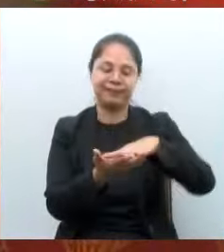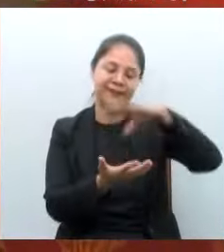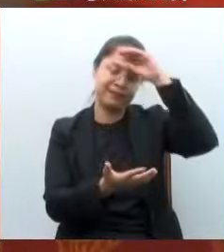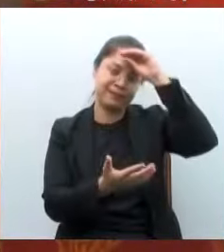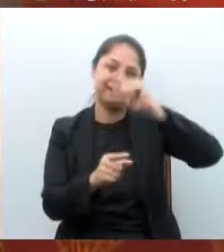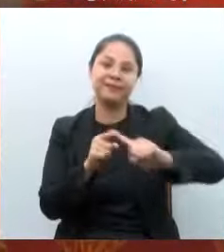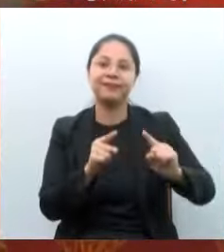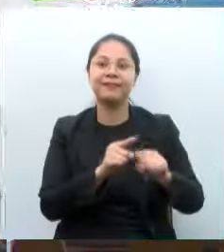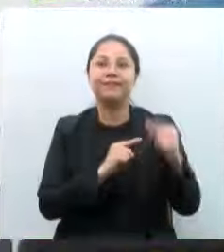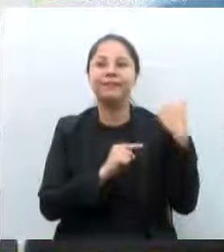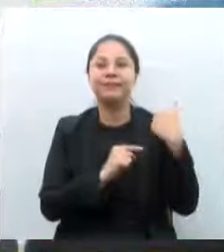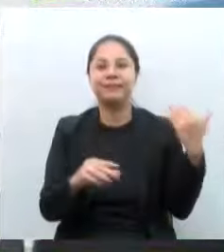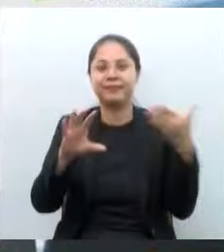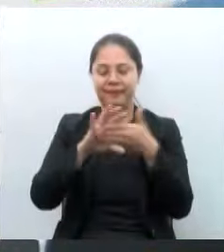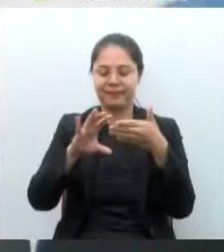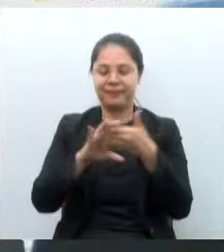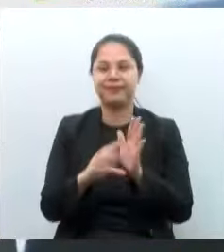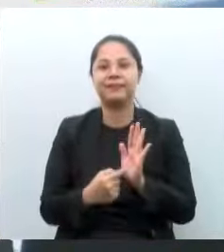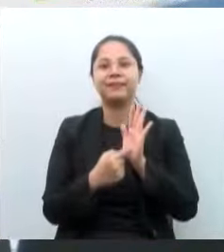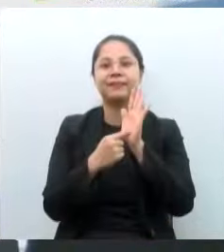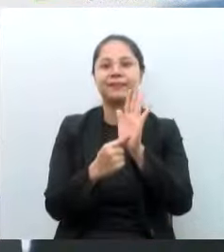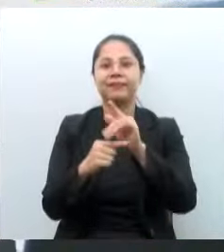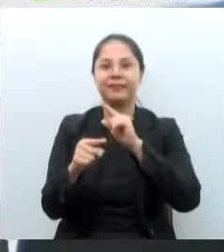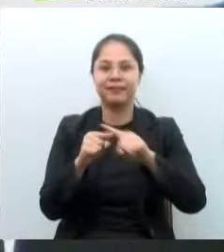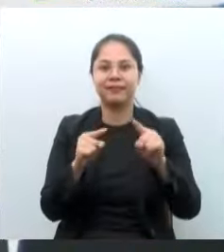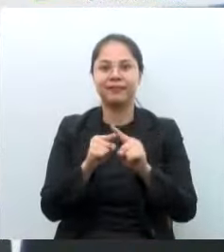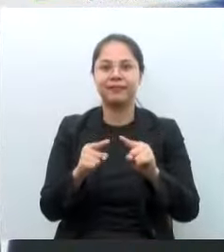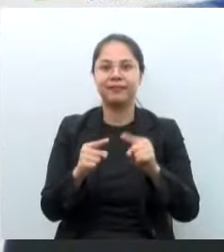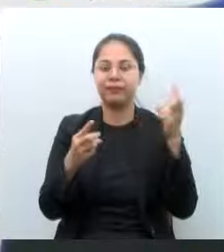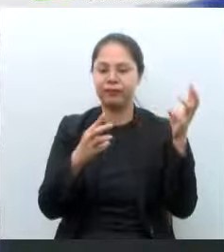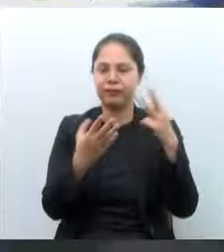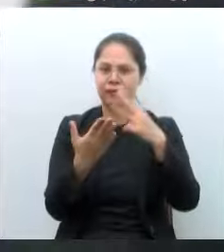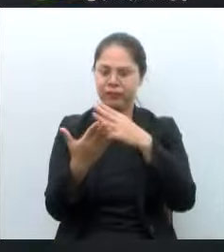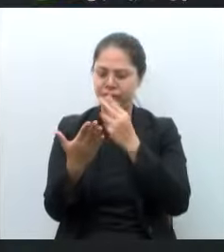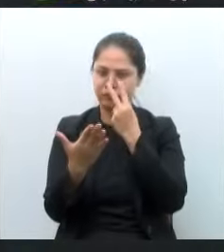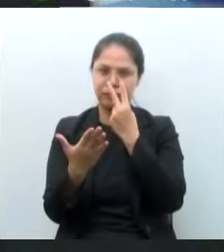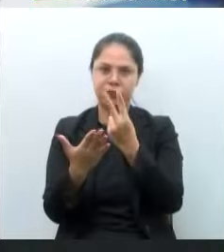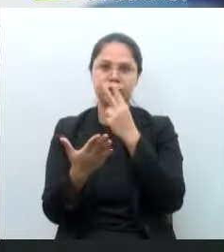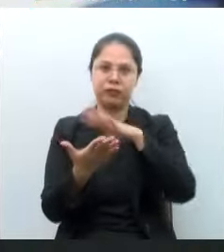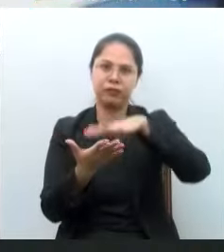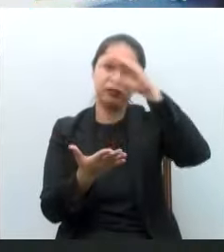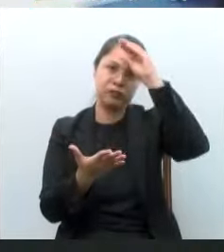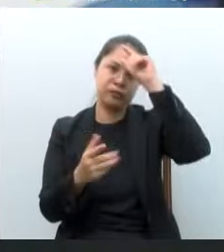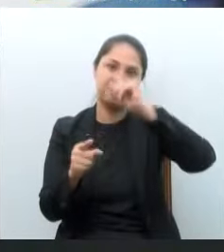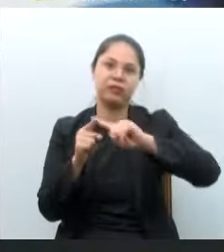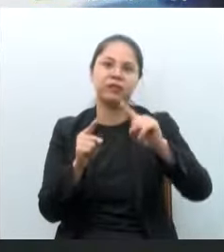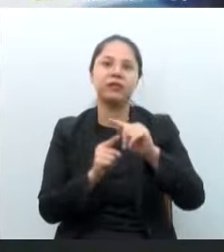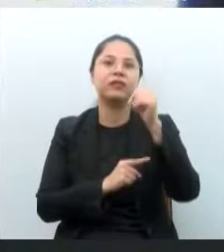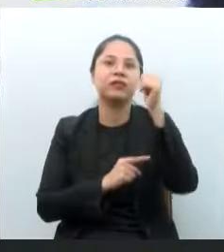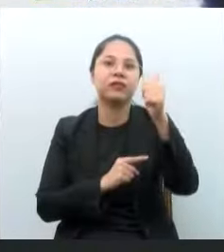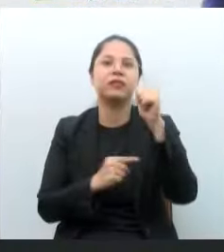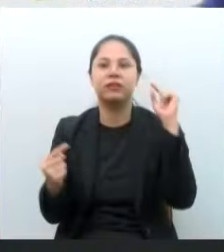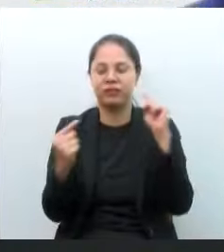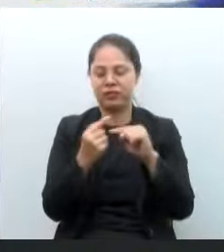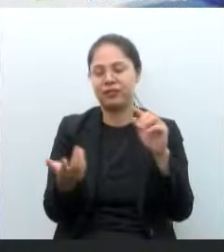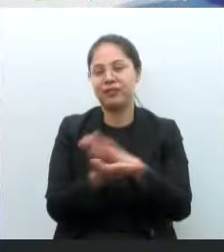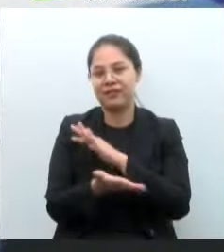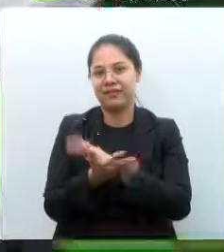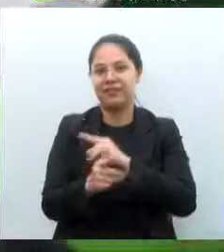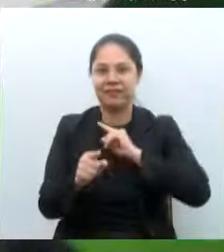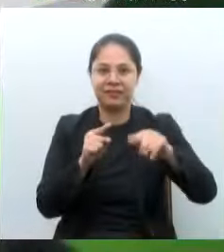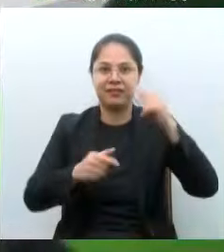ช่น PowerPoint ที่ครูจะใช้นำเสนอมีคลิปการสอนซึ่งนักเรียนสามารถที่จะเรียนรู้พร้อมกันในห้องเรียนมีใบงานใบกิจกรรม